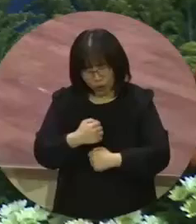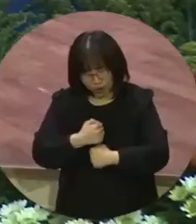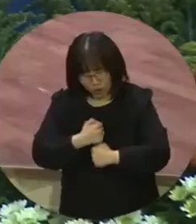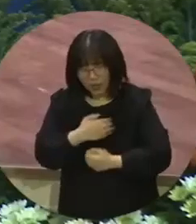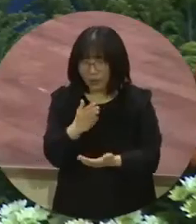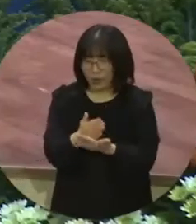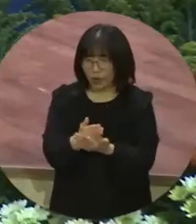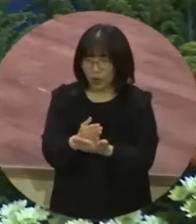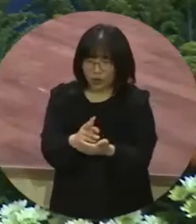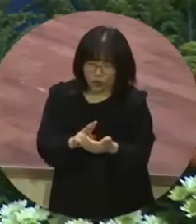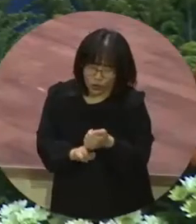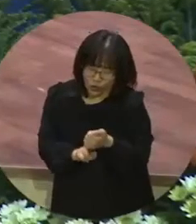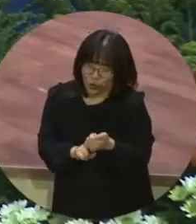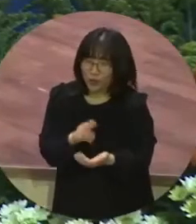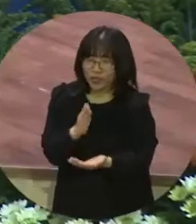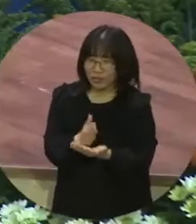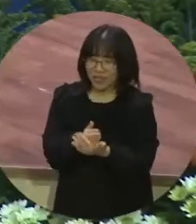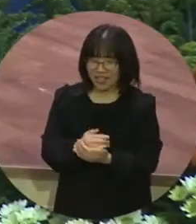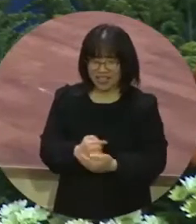숨기고 싶어요? 뻔한 거.